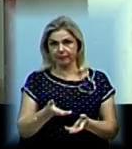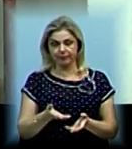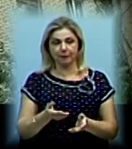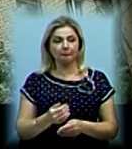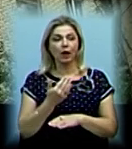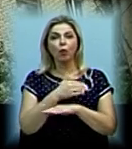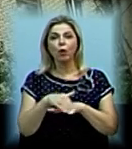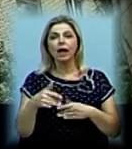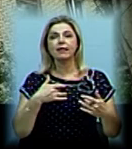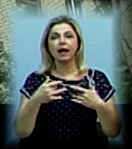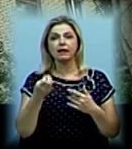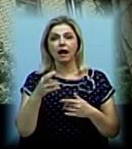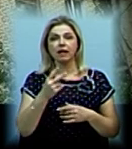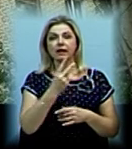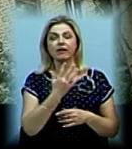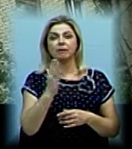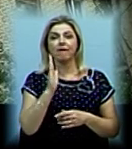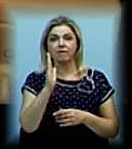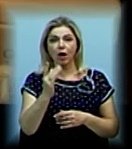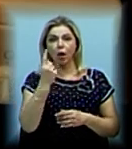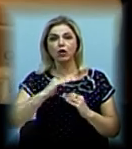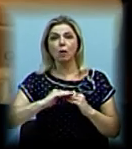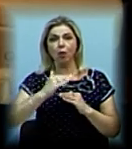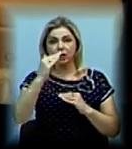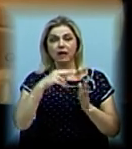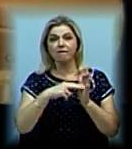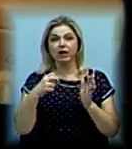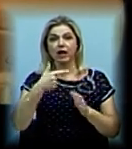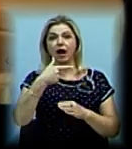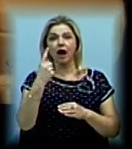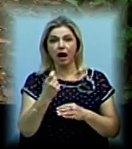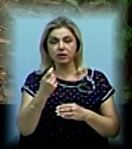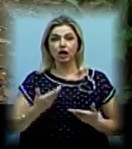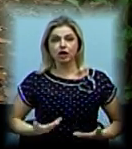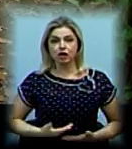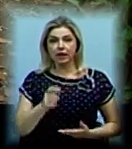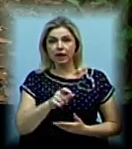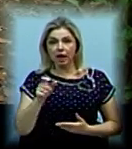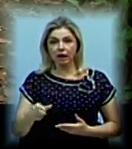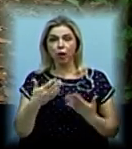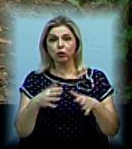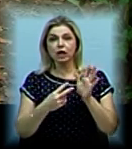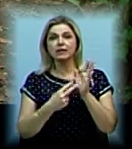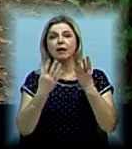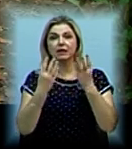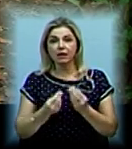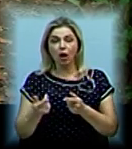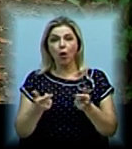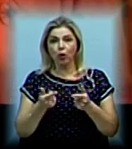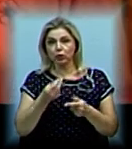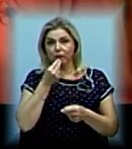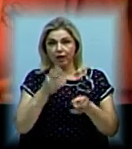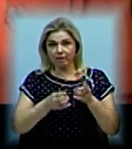Театральній 25В у одному з під'їздів відключили газопостачання. Мешканці п'ятиповерхівки сьомий день готують їжу за допомогою